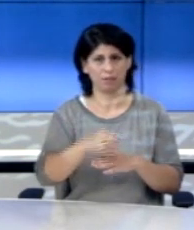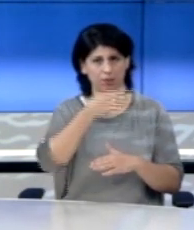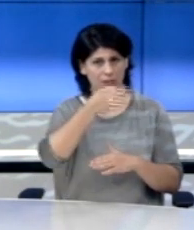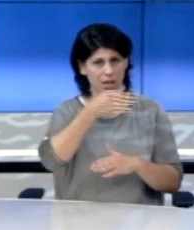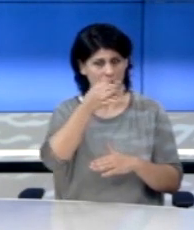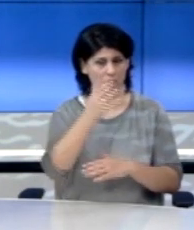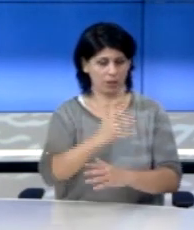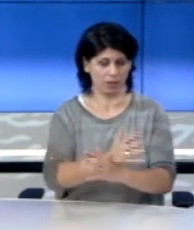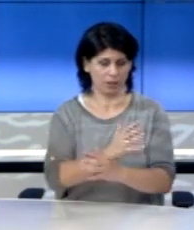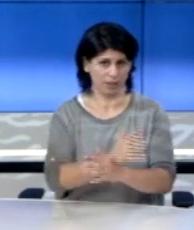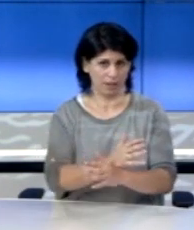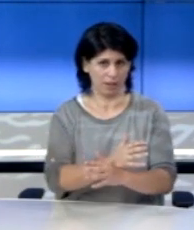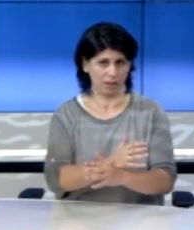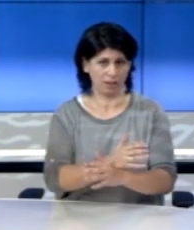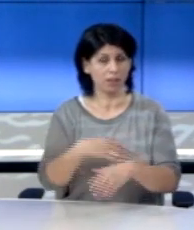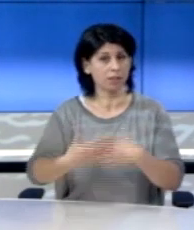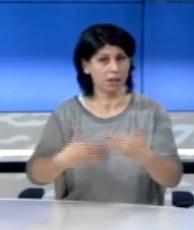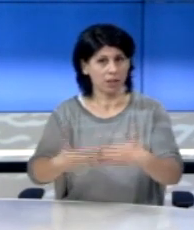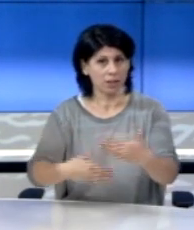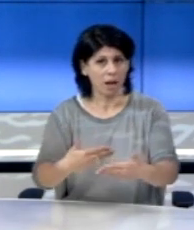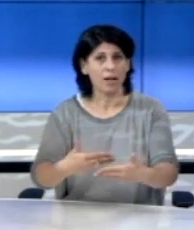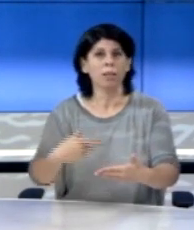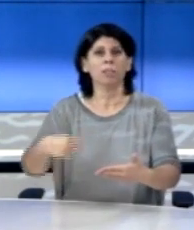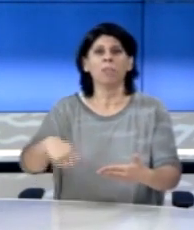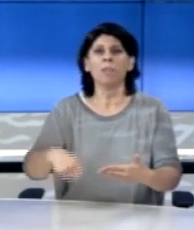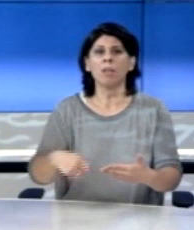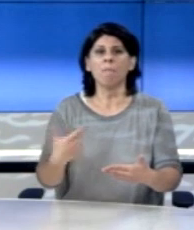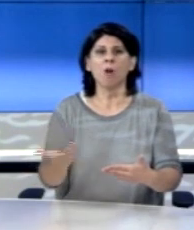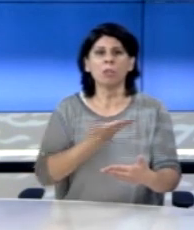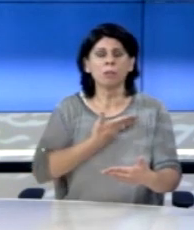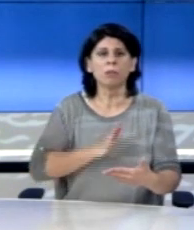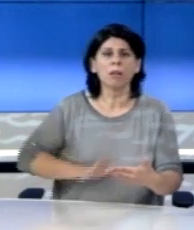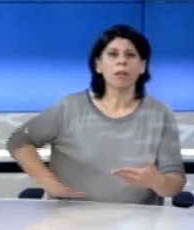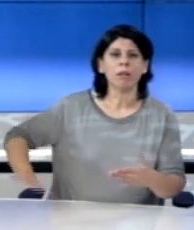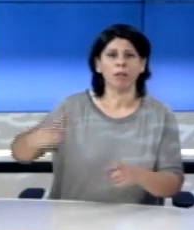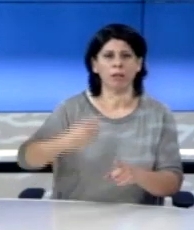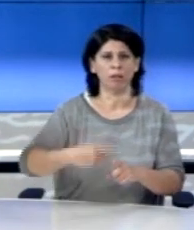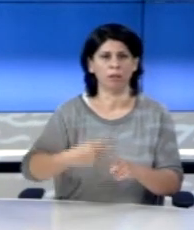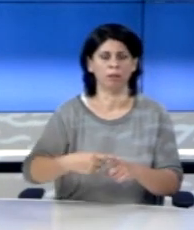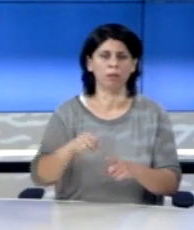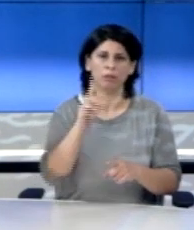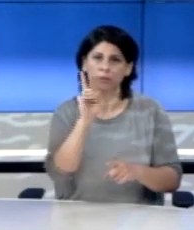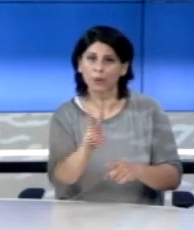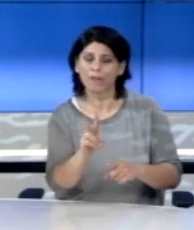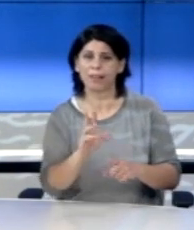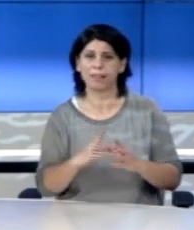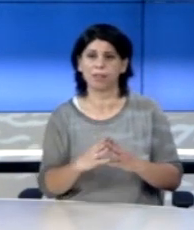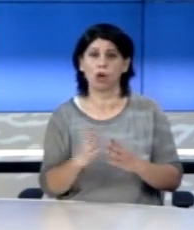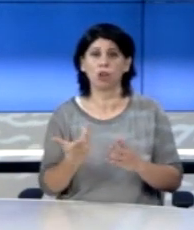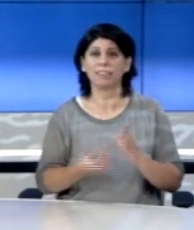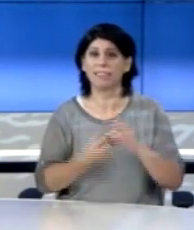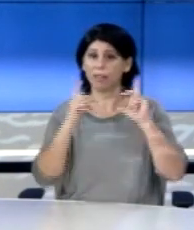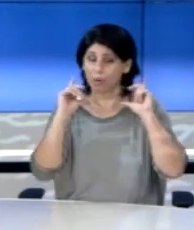της εισαγγελέα σε ενεξελίξη δίκη που έχει συγκλονίσει το Πανελλήνιο. Είναι προφανές ότι η